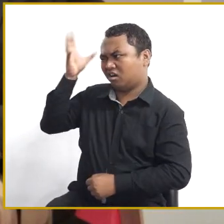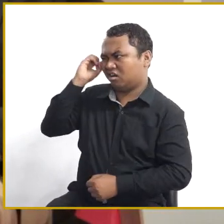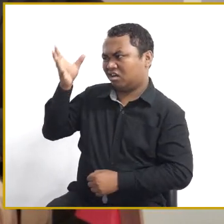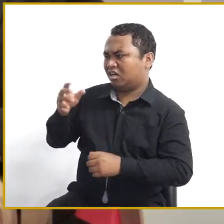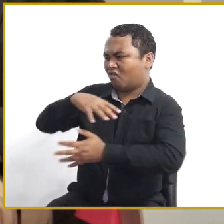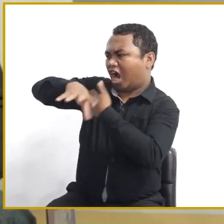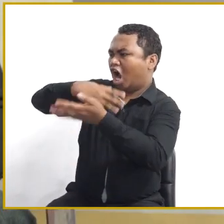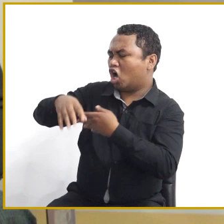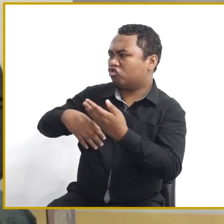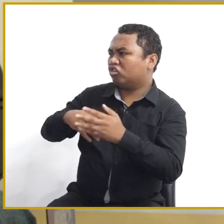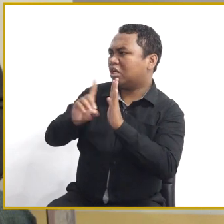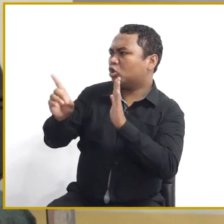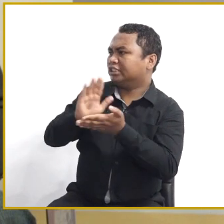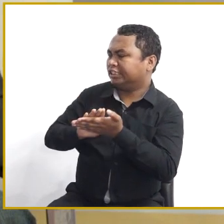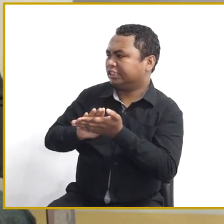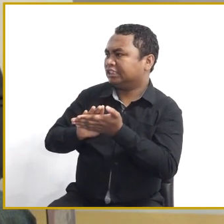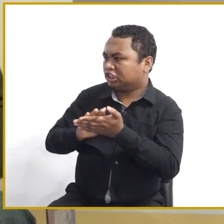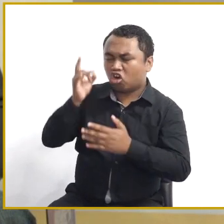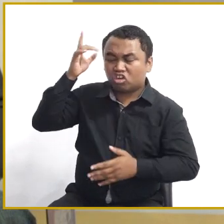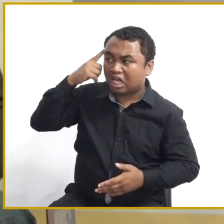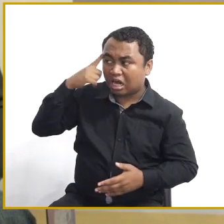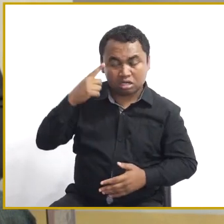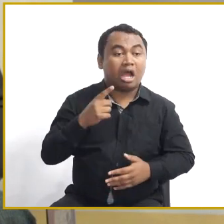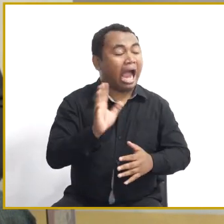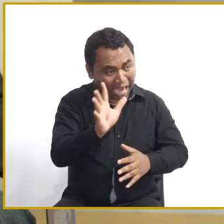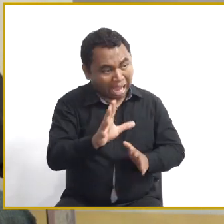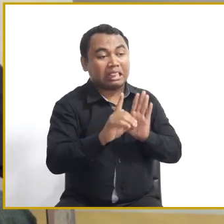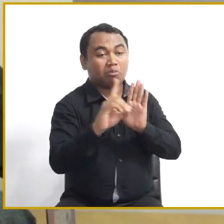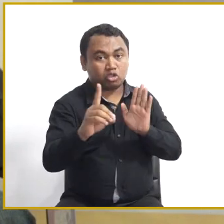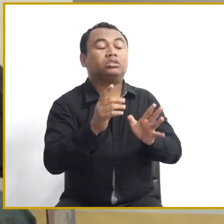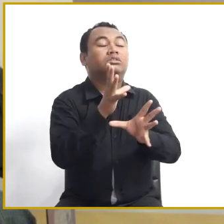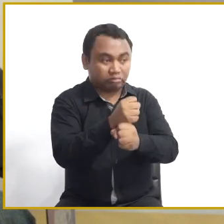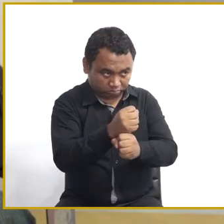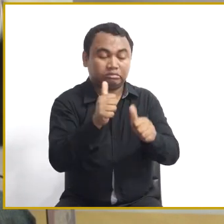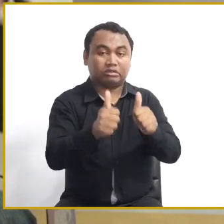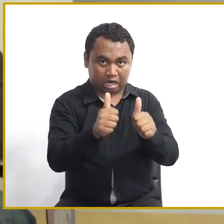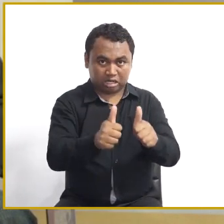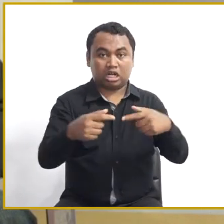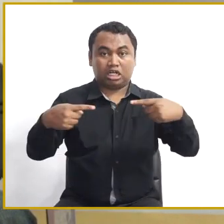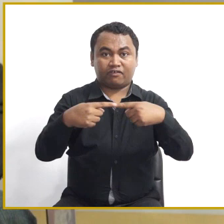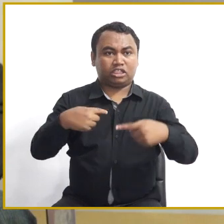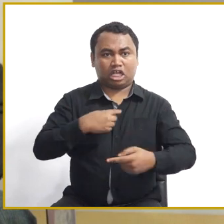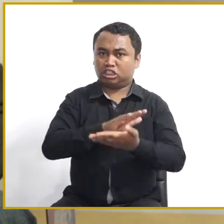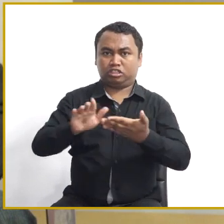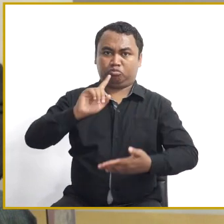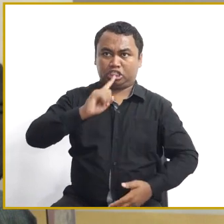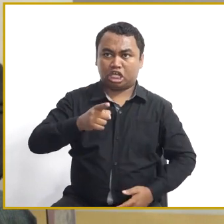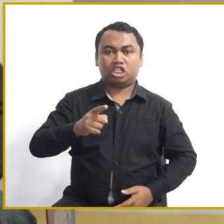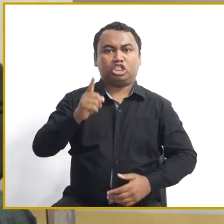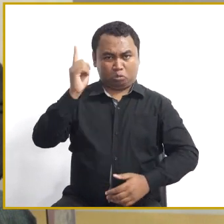Patrick Rarona ny demokrasia azo ilaina apetraka tsara mihitsy za tsy miteny hoe tsy maintsy antakarana no